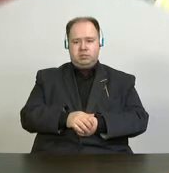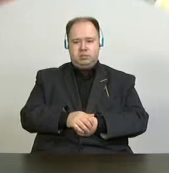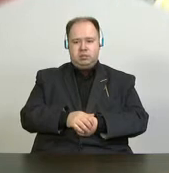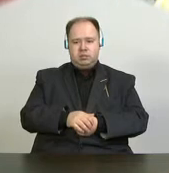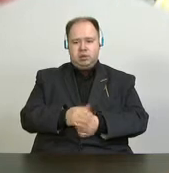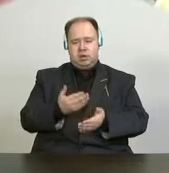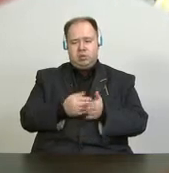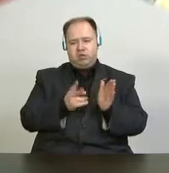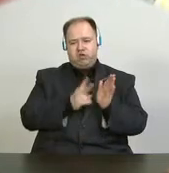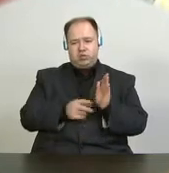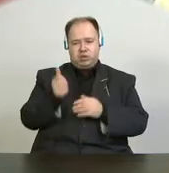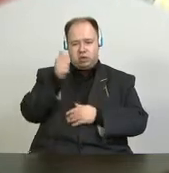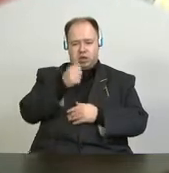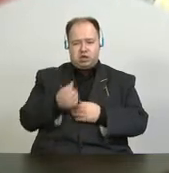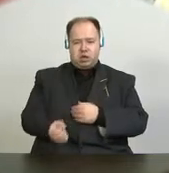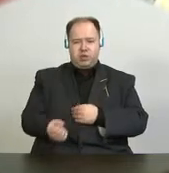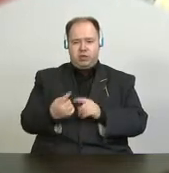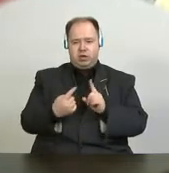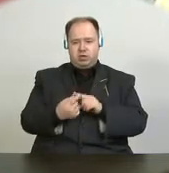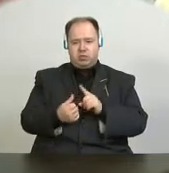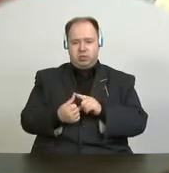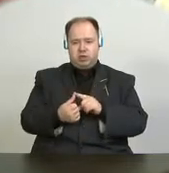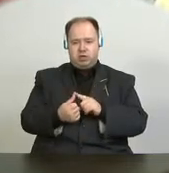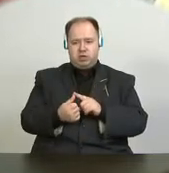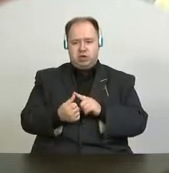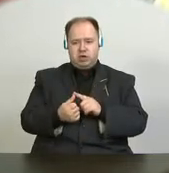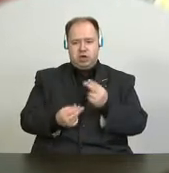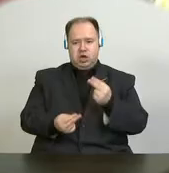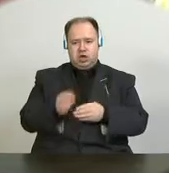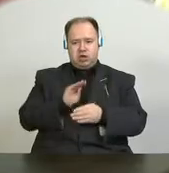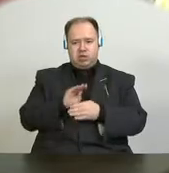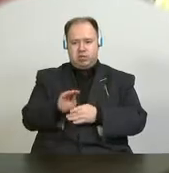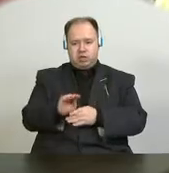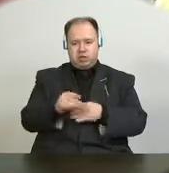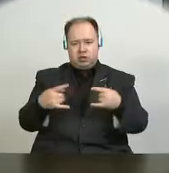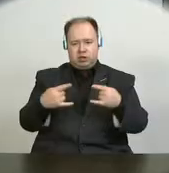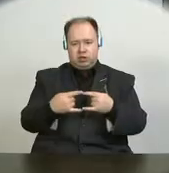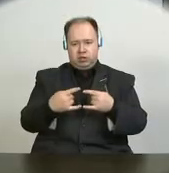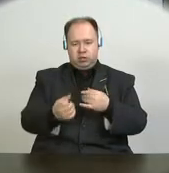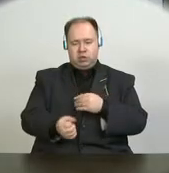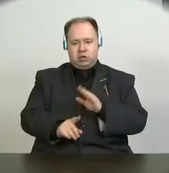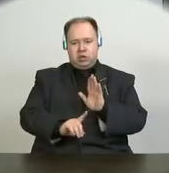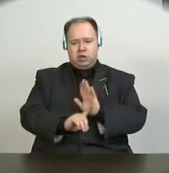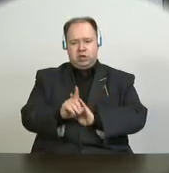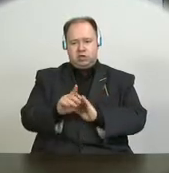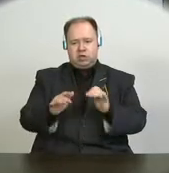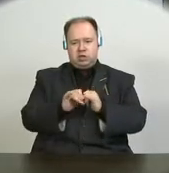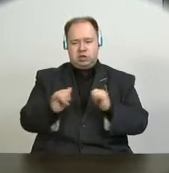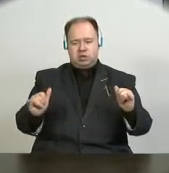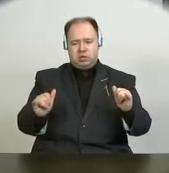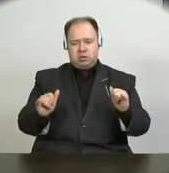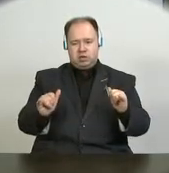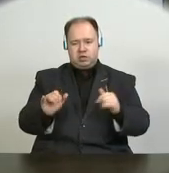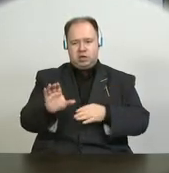семидесятых появились первые игровые приставки к телевизору esox мира начался бум компьютерных игр